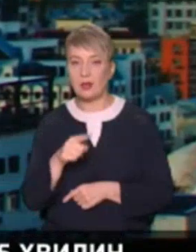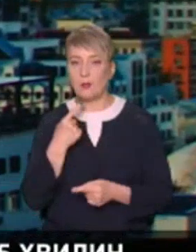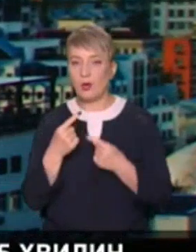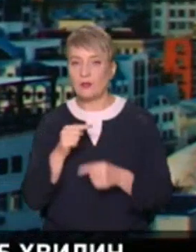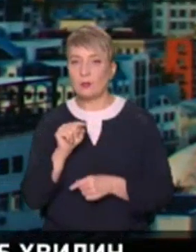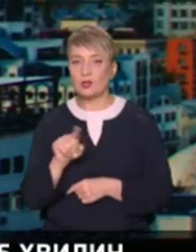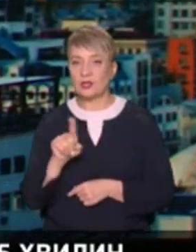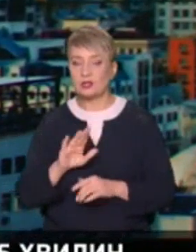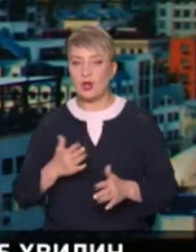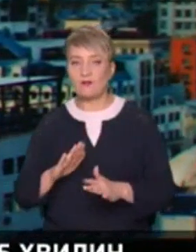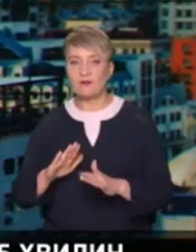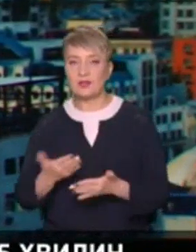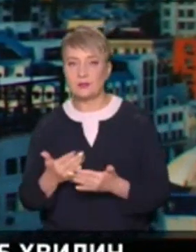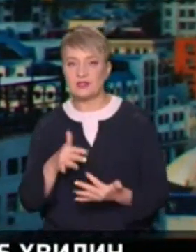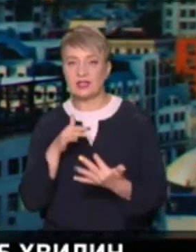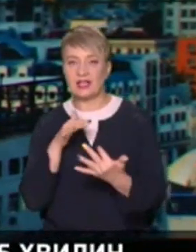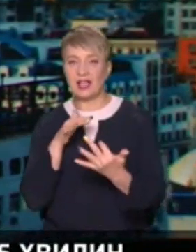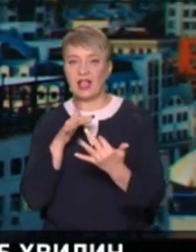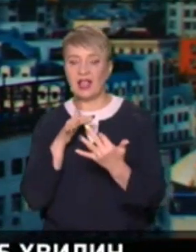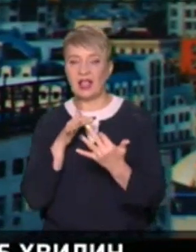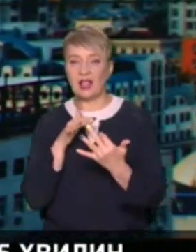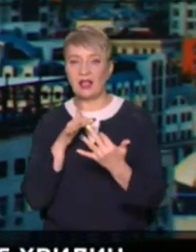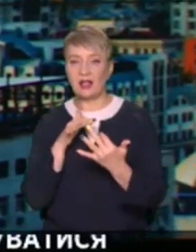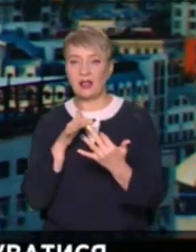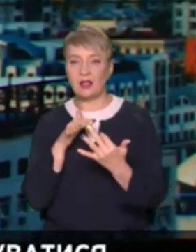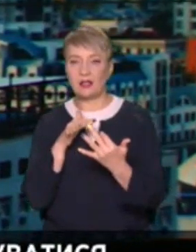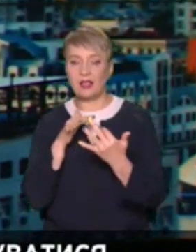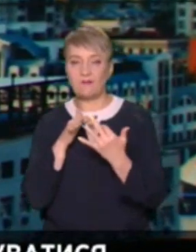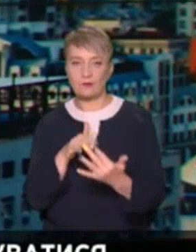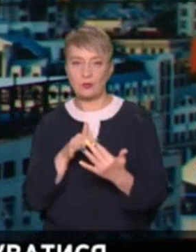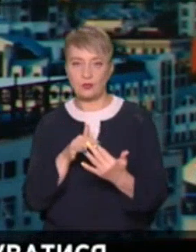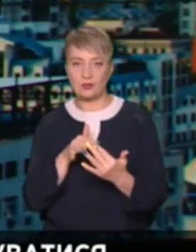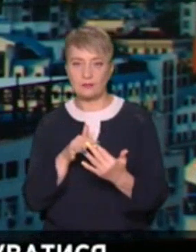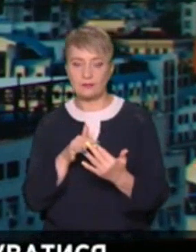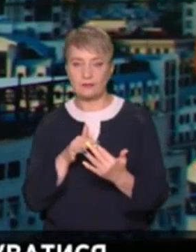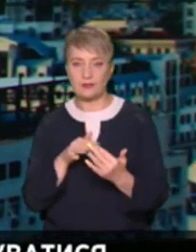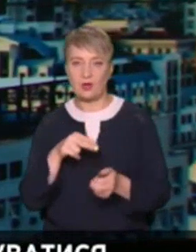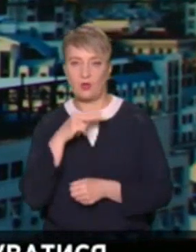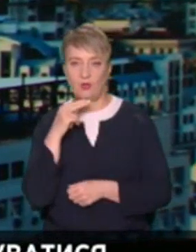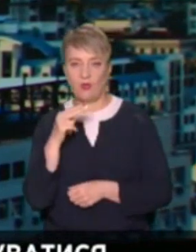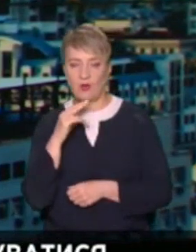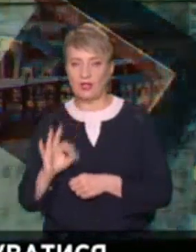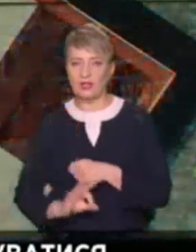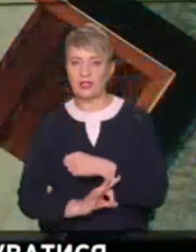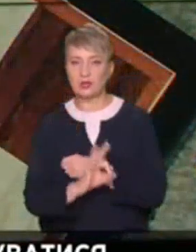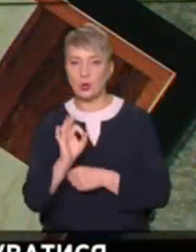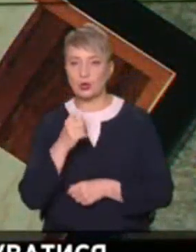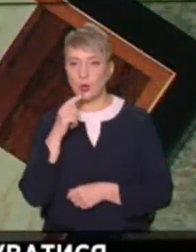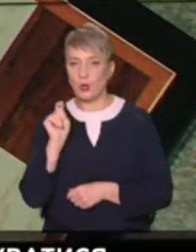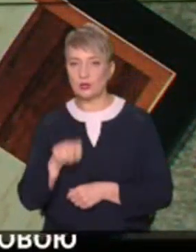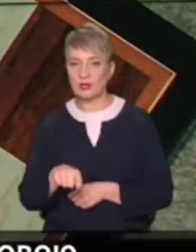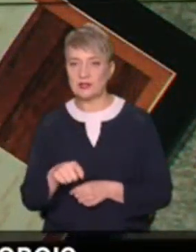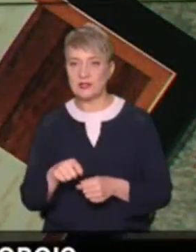про те, що відбувається на фронті трішки детальніше. Акцентуємо увагу на сході України, де